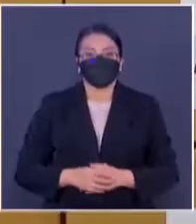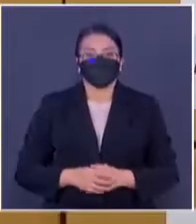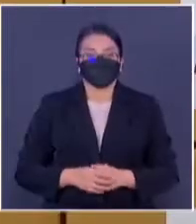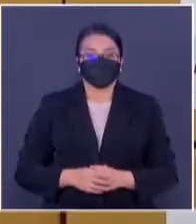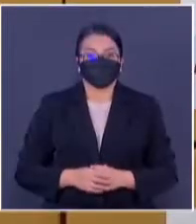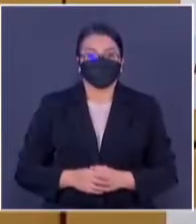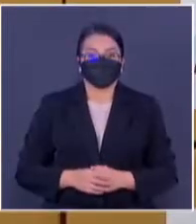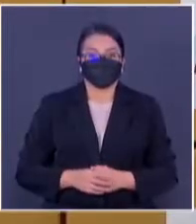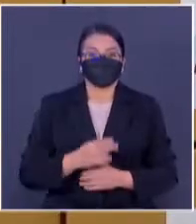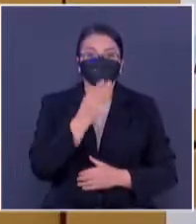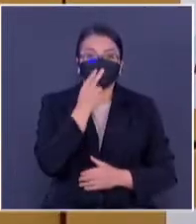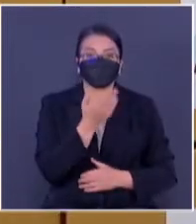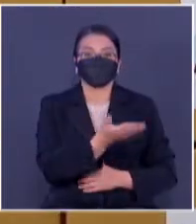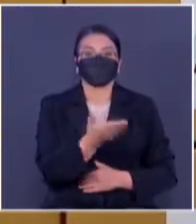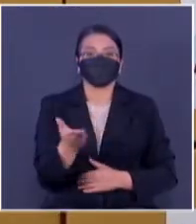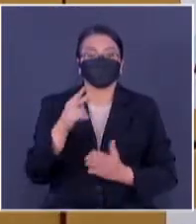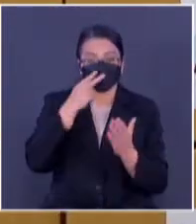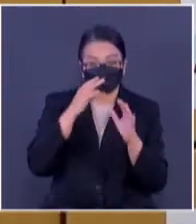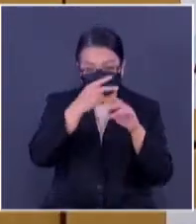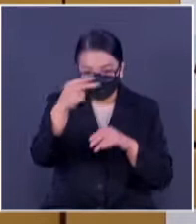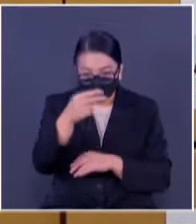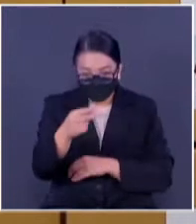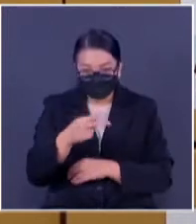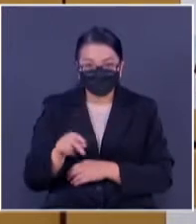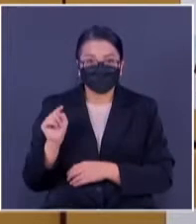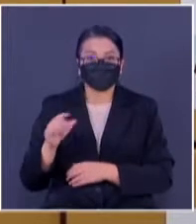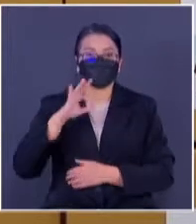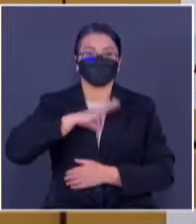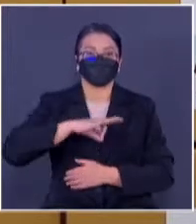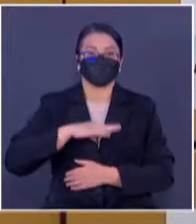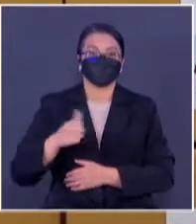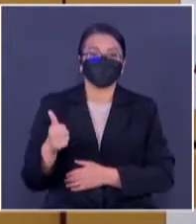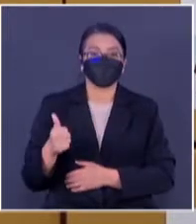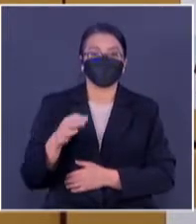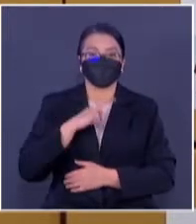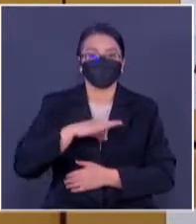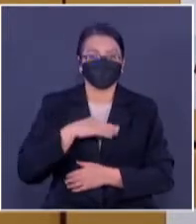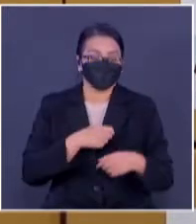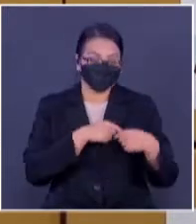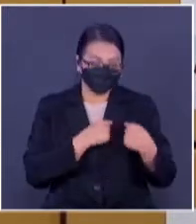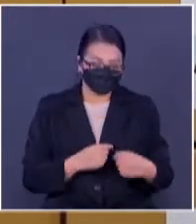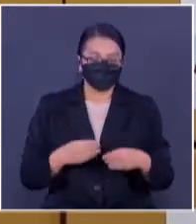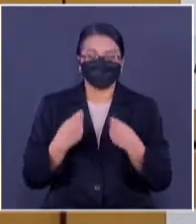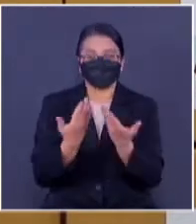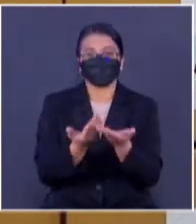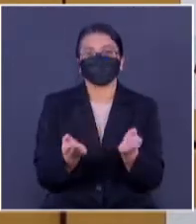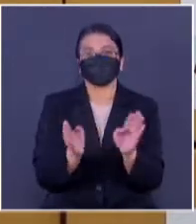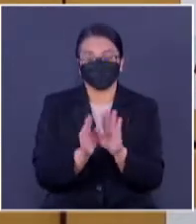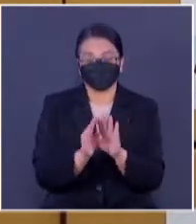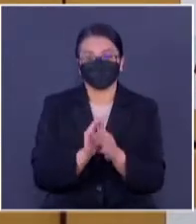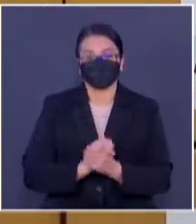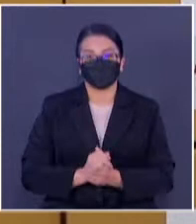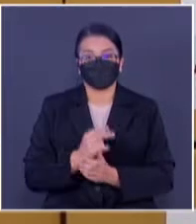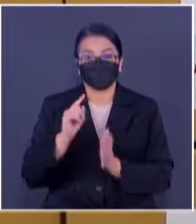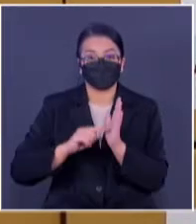เห็นแต่ละเคสนะคะที่เราได้อ่านคอมเมนต์เนี่ยก็รู้สึกอยากส่งกำลังใจให้ทุกครอบครัวจริงๆนะคะคือตอนแรกเนี่ย